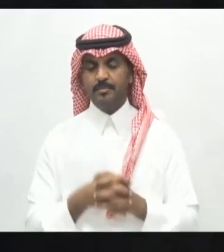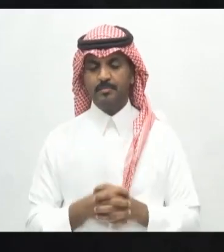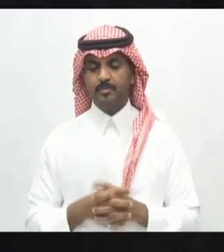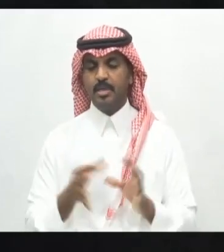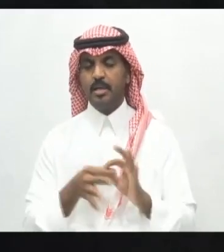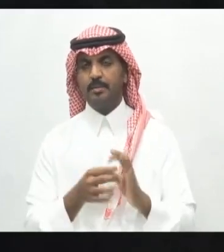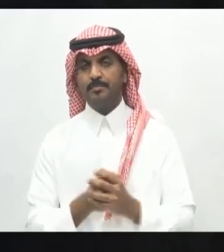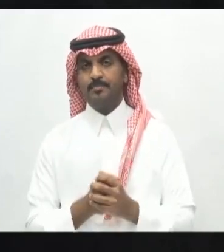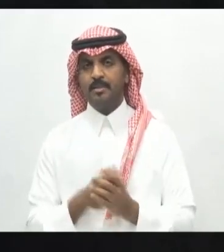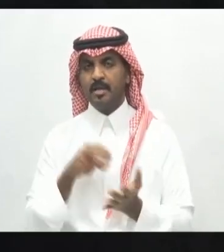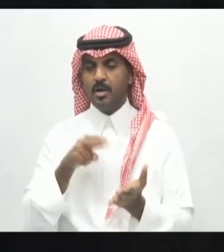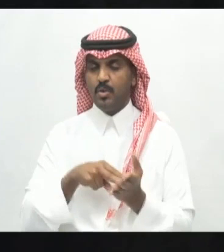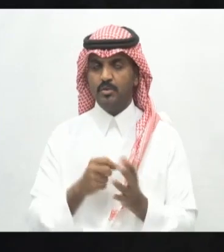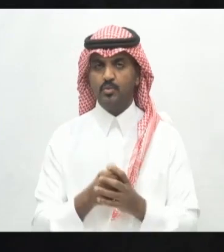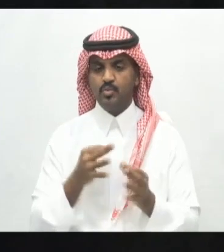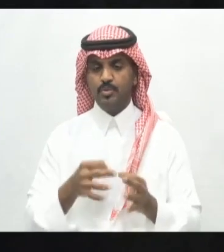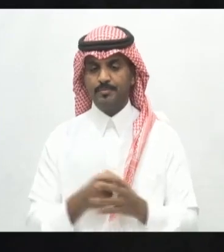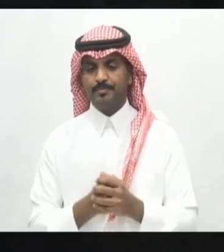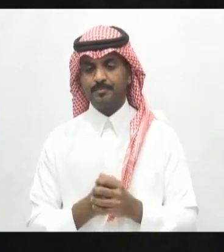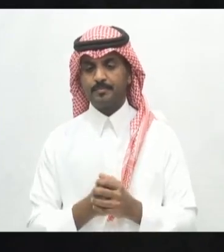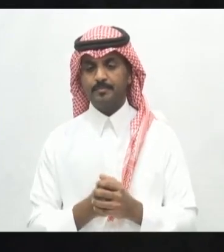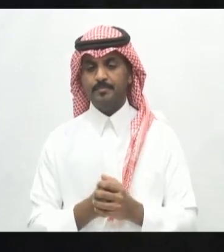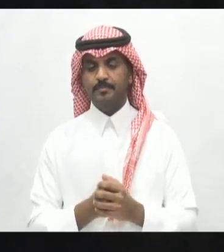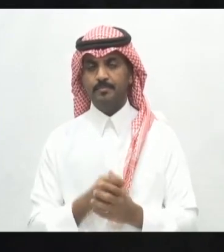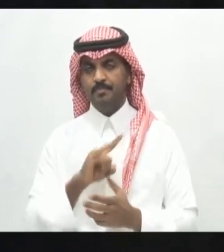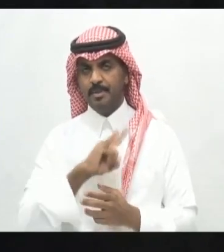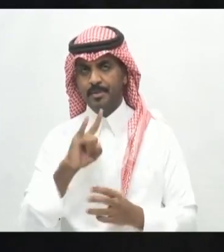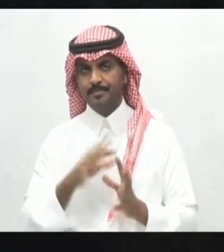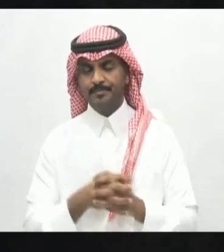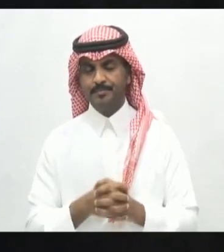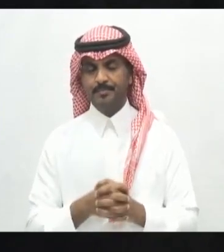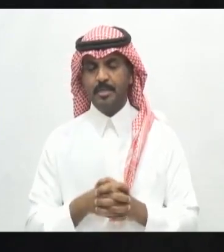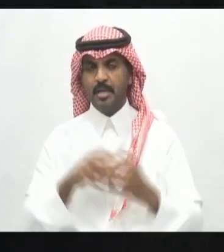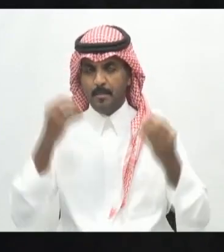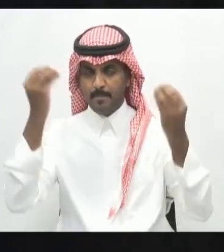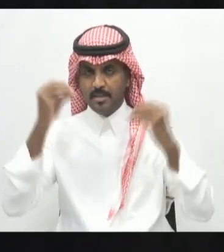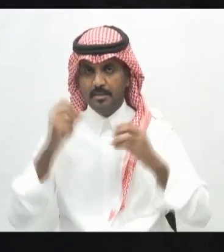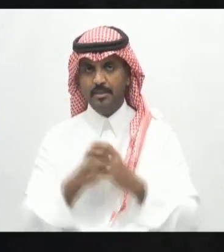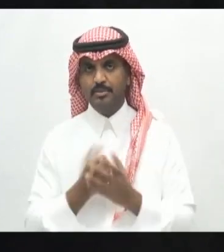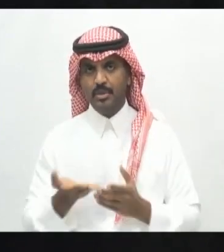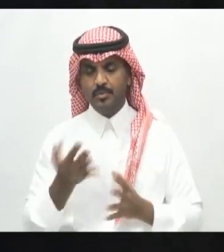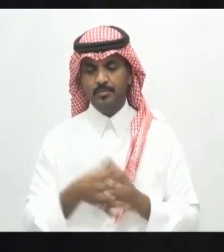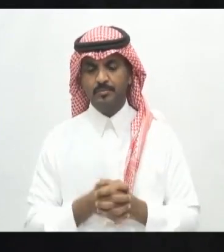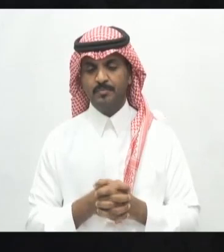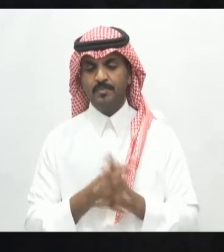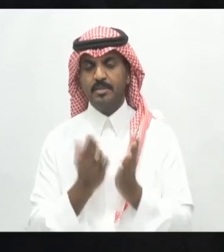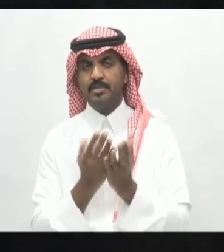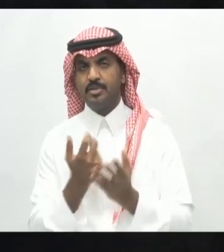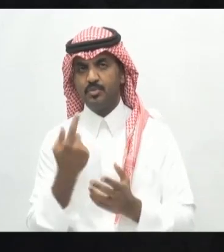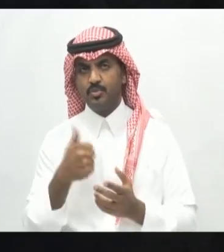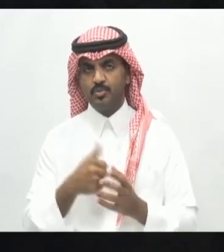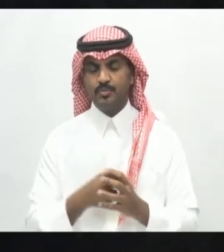متعلق بهذه القواعد الاصوليه المتعلقه بالنهي على بركه الله جل وع في الدرس الس 26